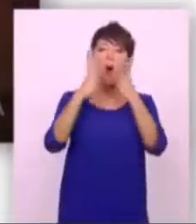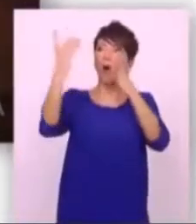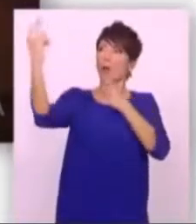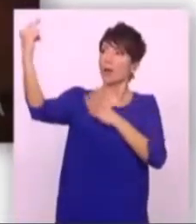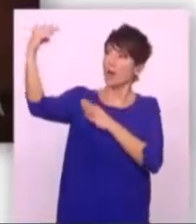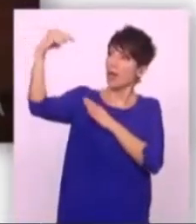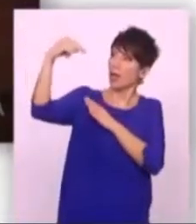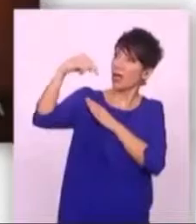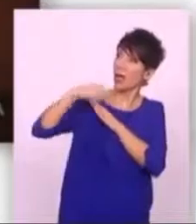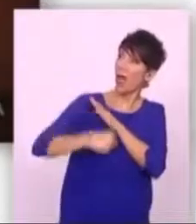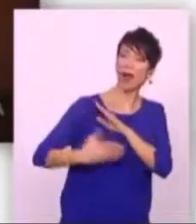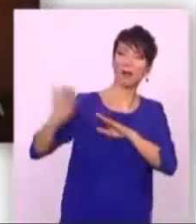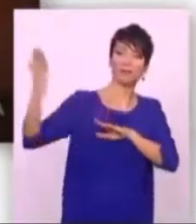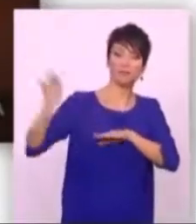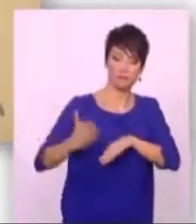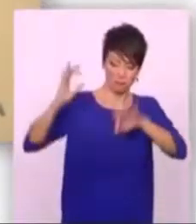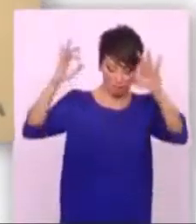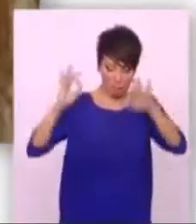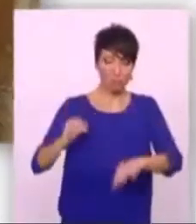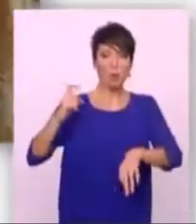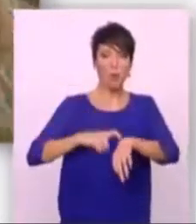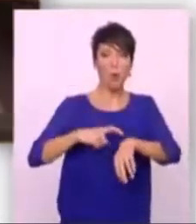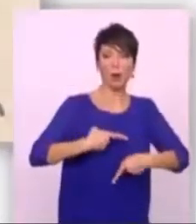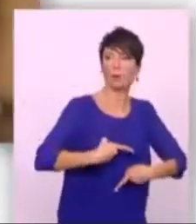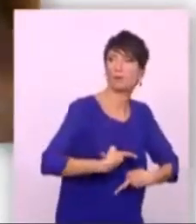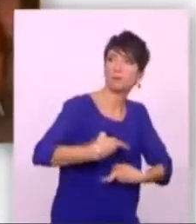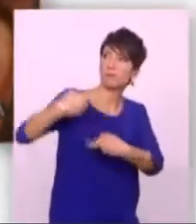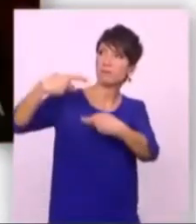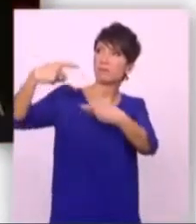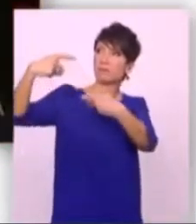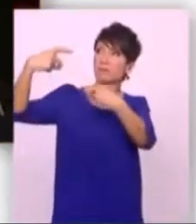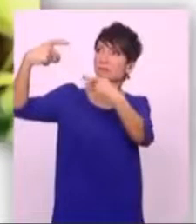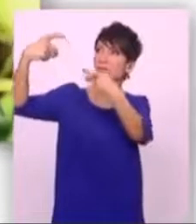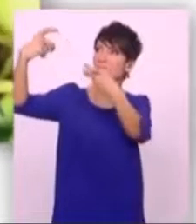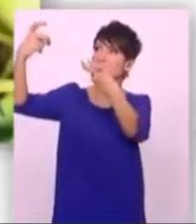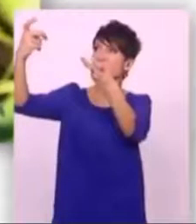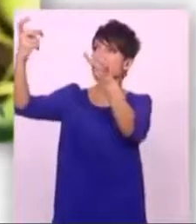Ενώ έχουμε μια πολύ μεγάλη ακίνητη περιουσία, δεν έχουμε έσοδα.